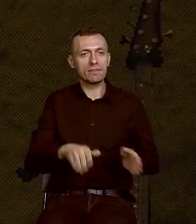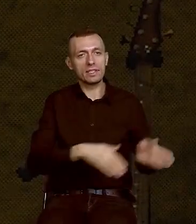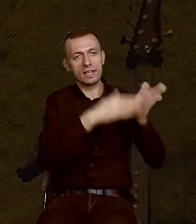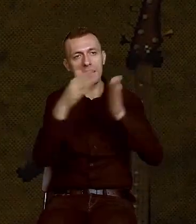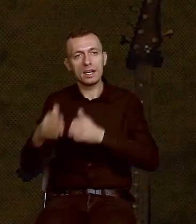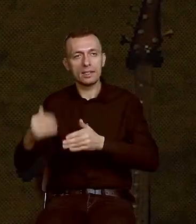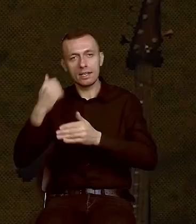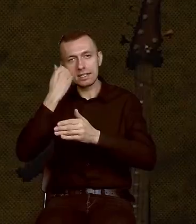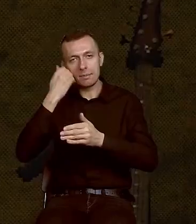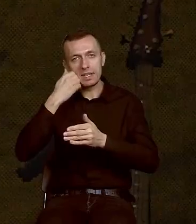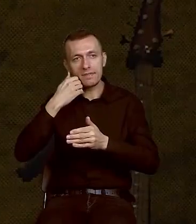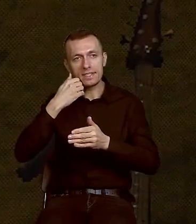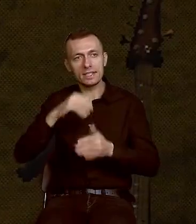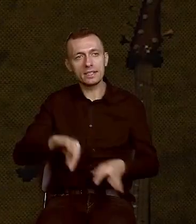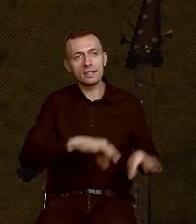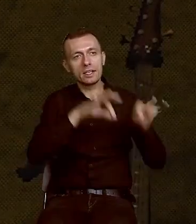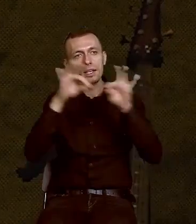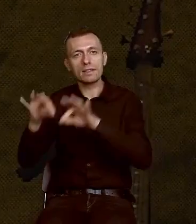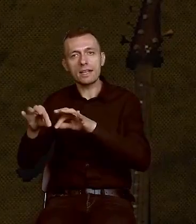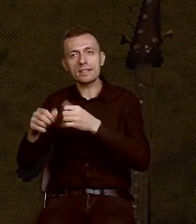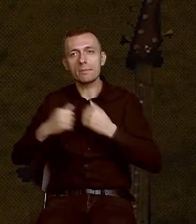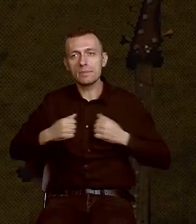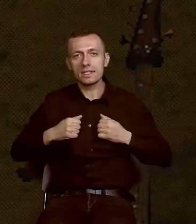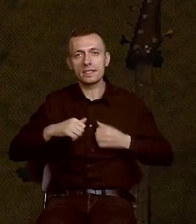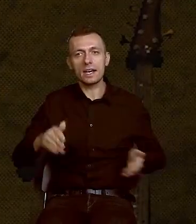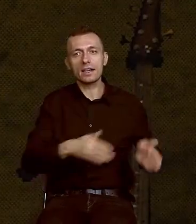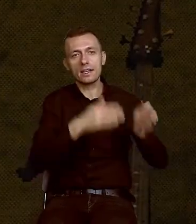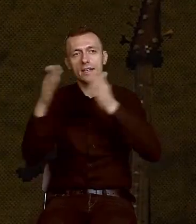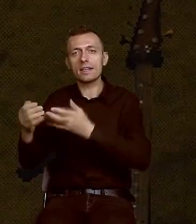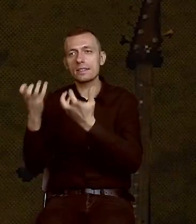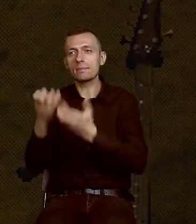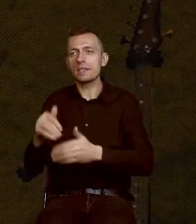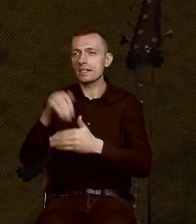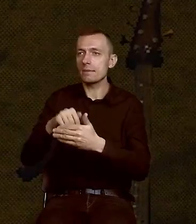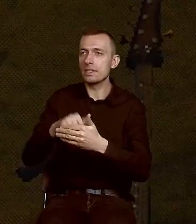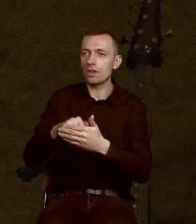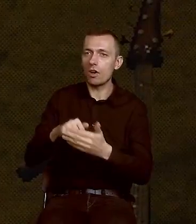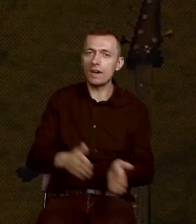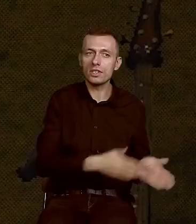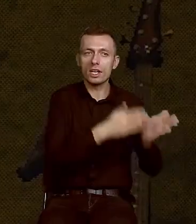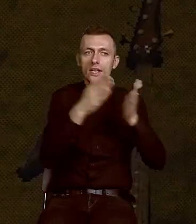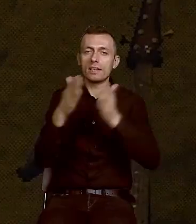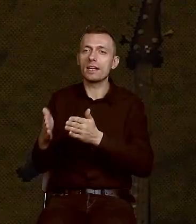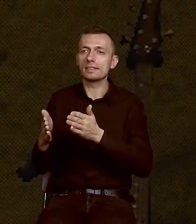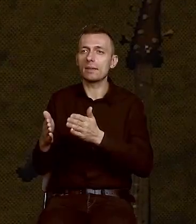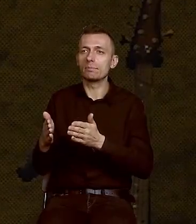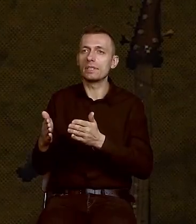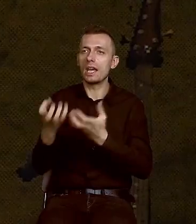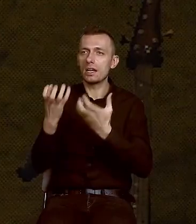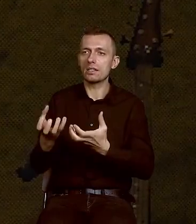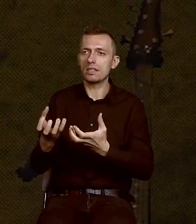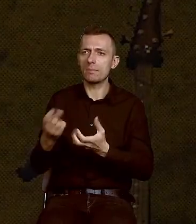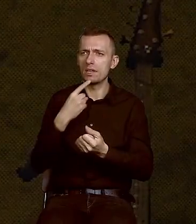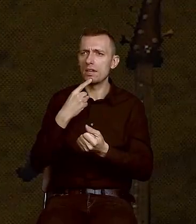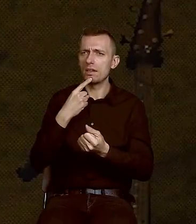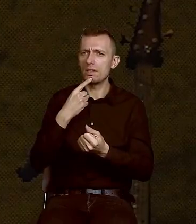do strachu, a strach prowadzi do ukrywania się. A ukrywanie się prowadzi do obwiniania innych.